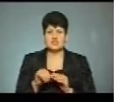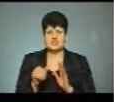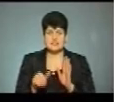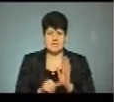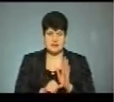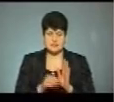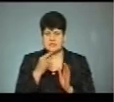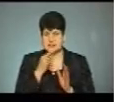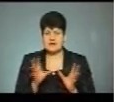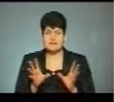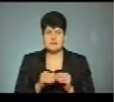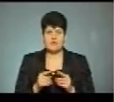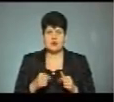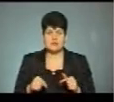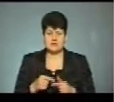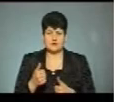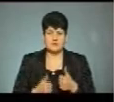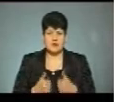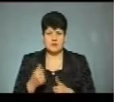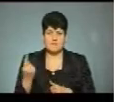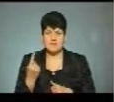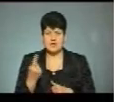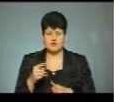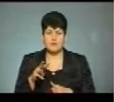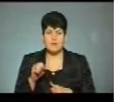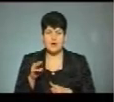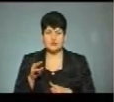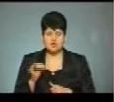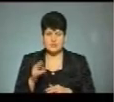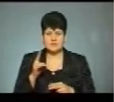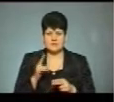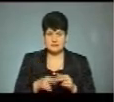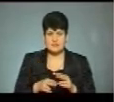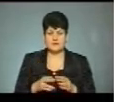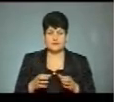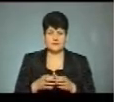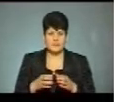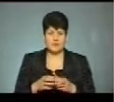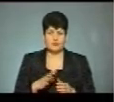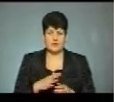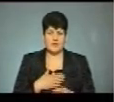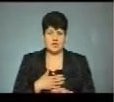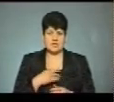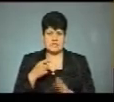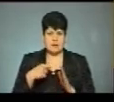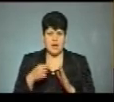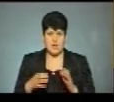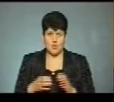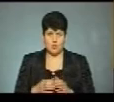повідомив співорганізатор змагань Андрій Підлужний. На першому матчі заключної частини змагань була наша знімальна група.